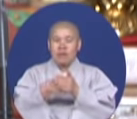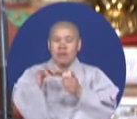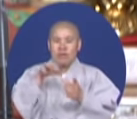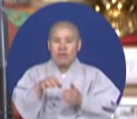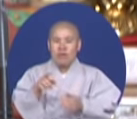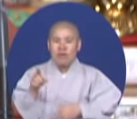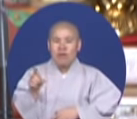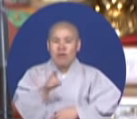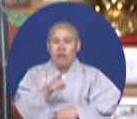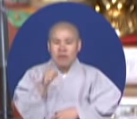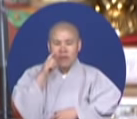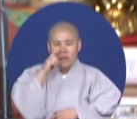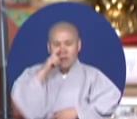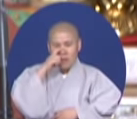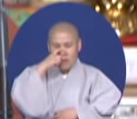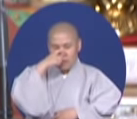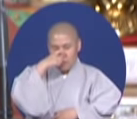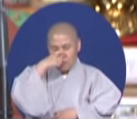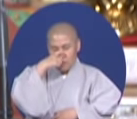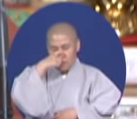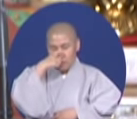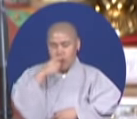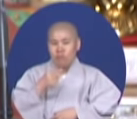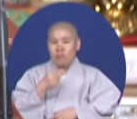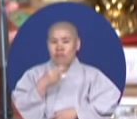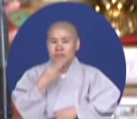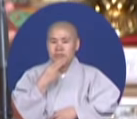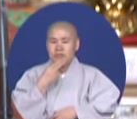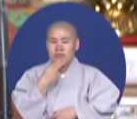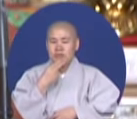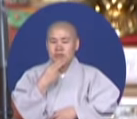어떠한 혼탁함이나 더러움도 없이